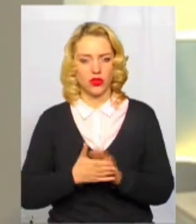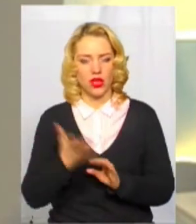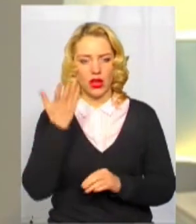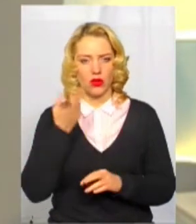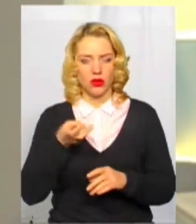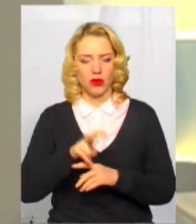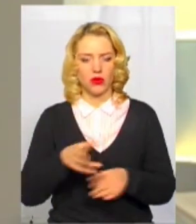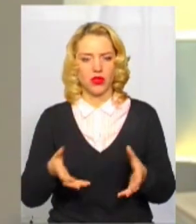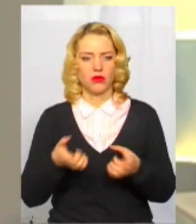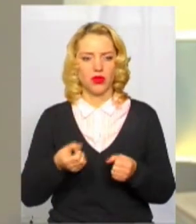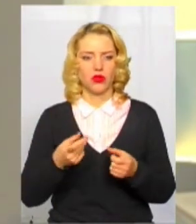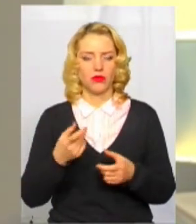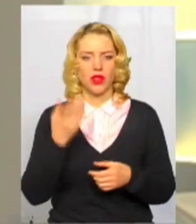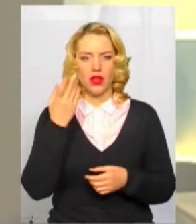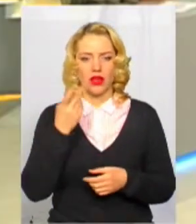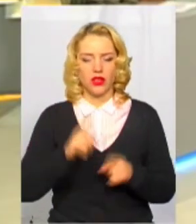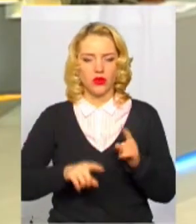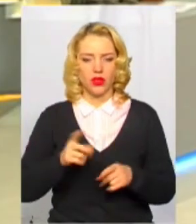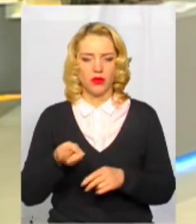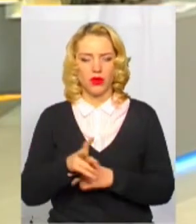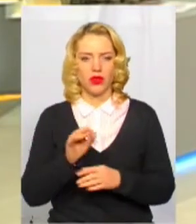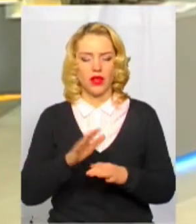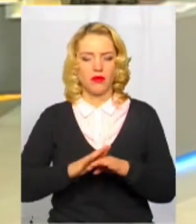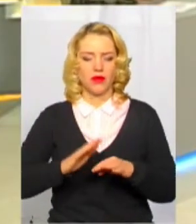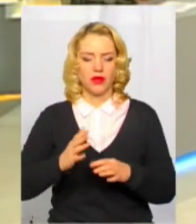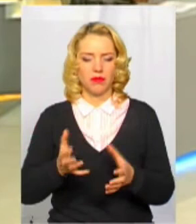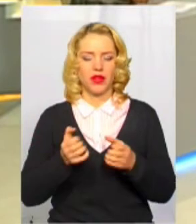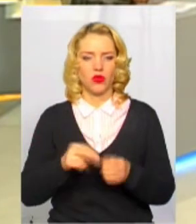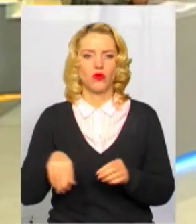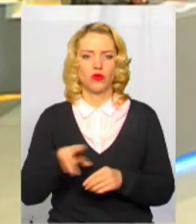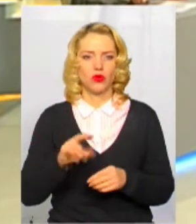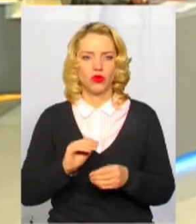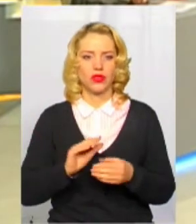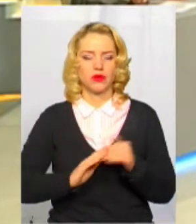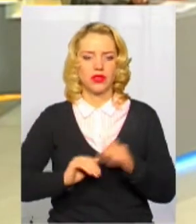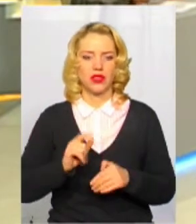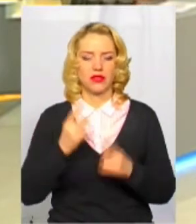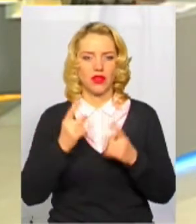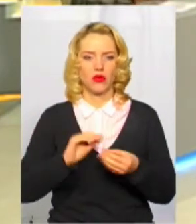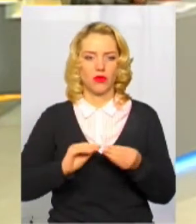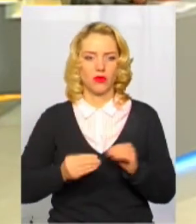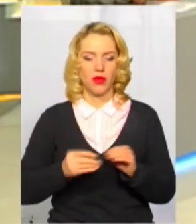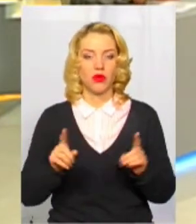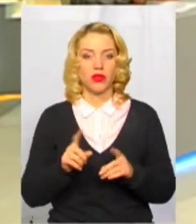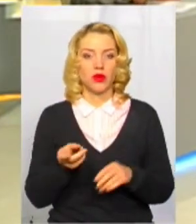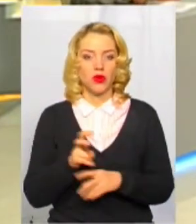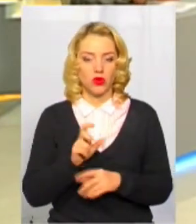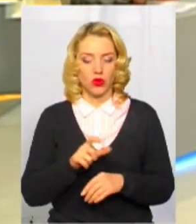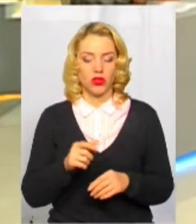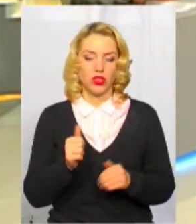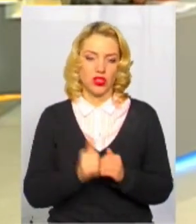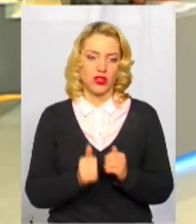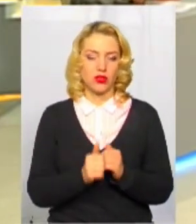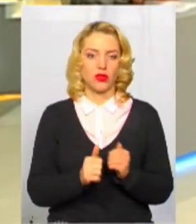приходять на прийомний день, коли приходять на прийом до спеціалістів, з дуже великою проблемою, яку приходять люди, досить